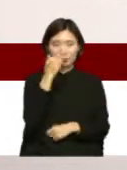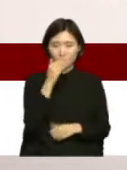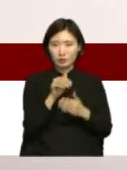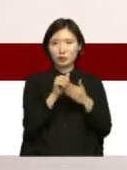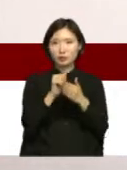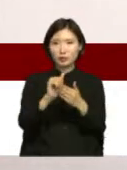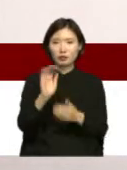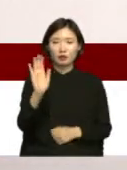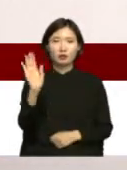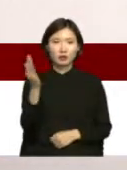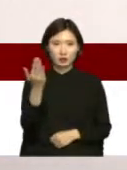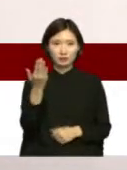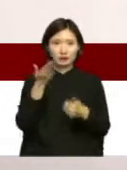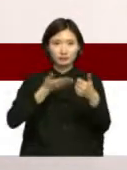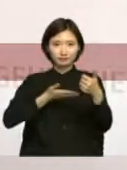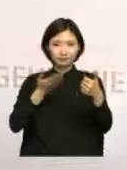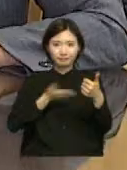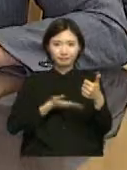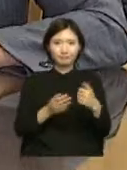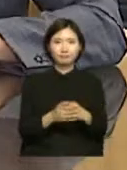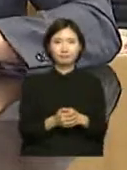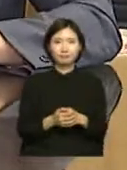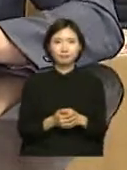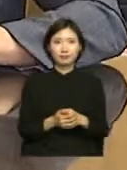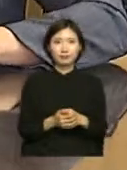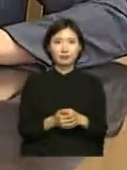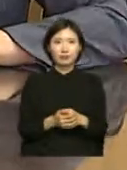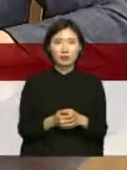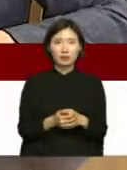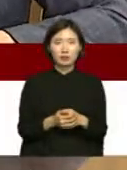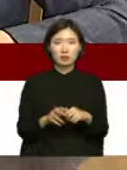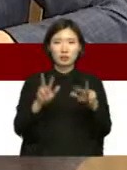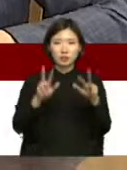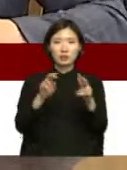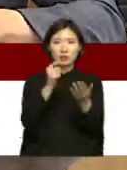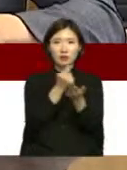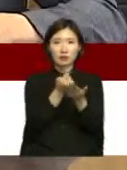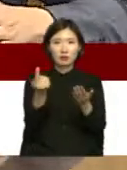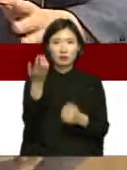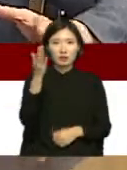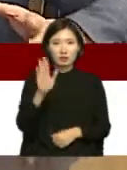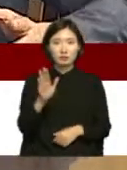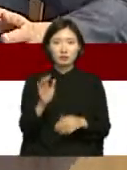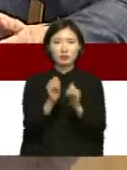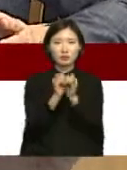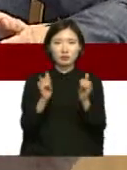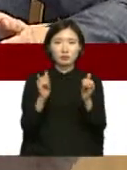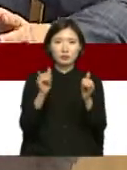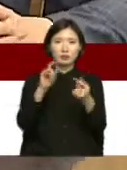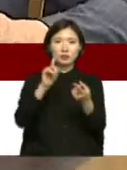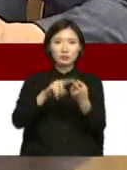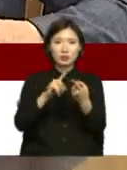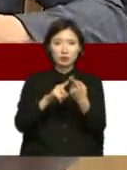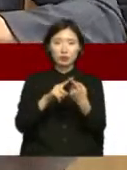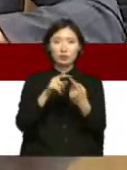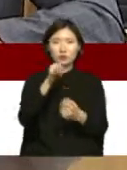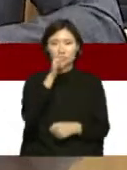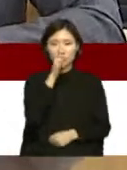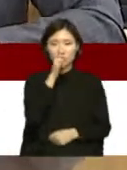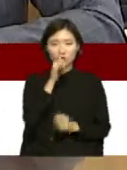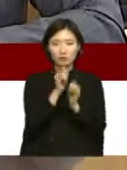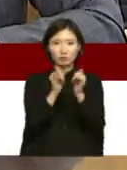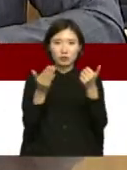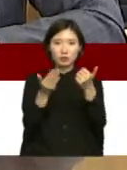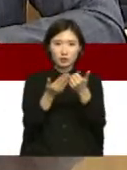리더 되시기를 바랍니다. 구청장님은 곧 퇴임하시지만 주민들은 그 자리에 계십니다. 주민들께 드리고